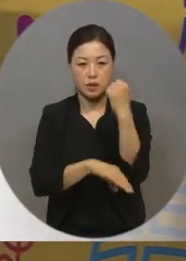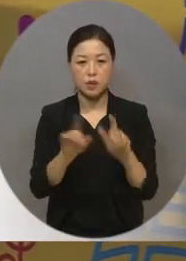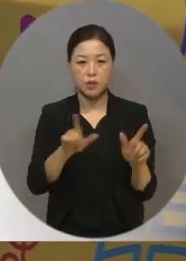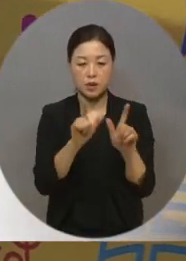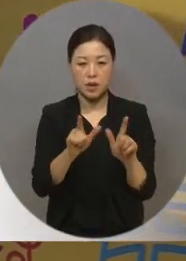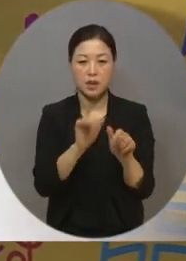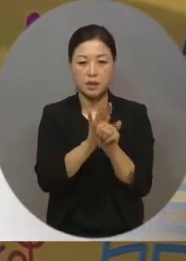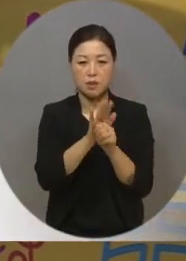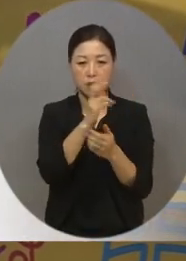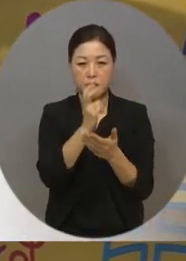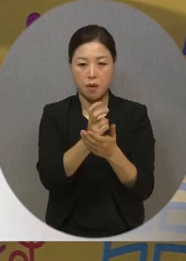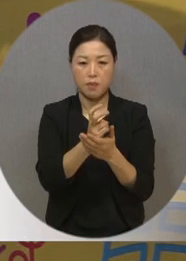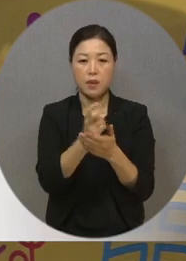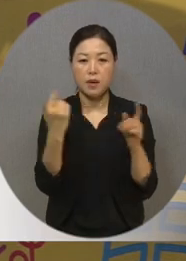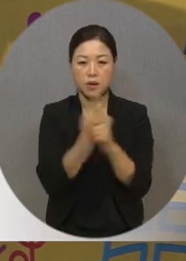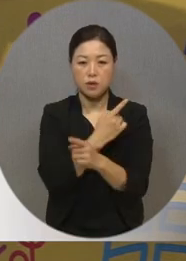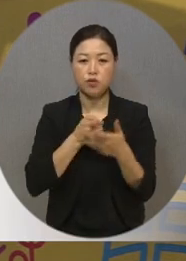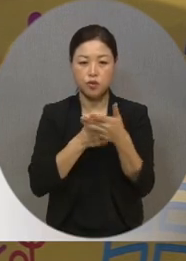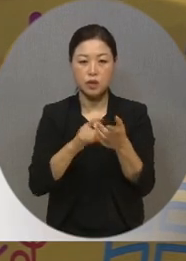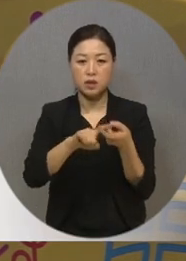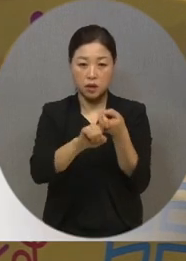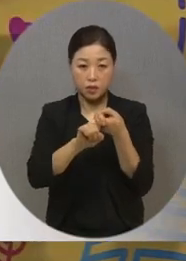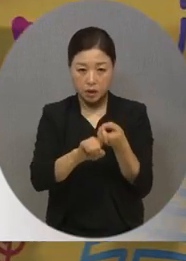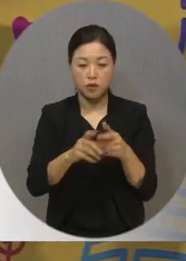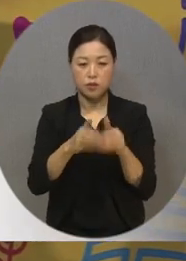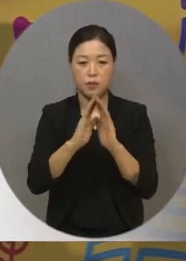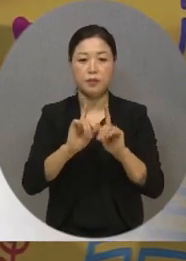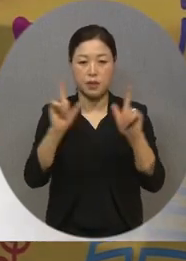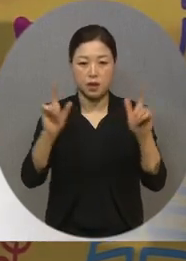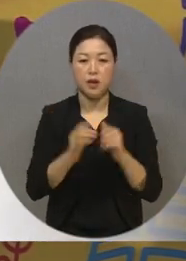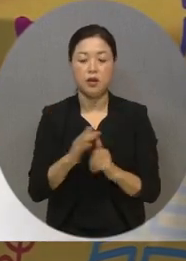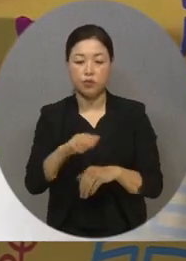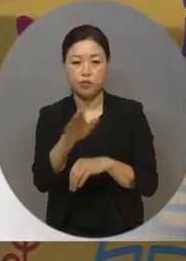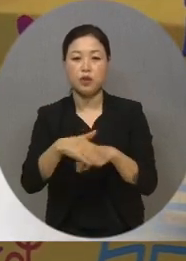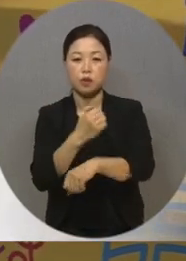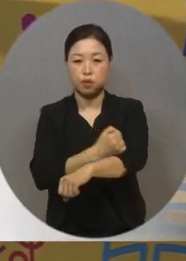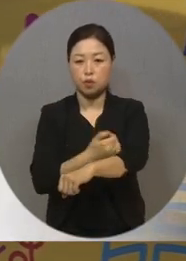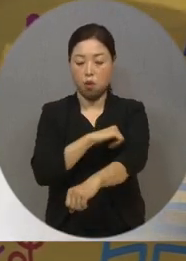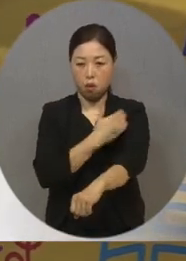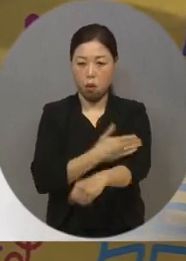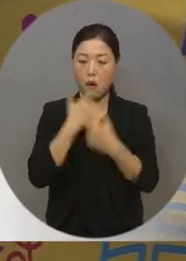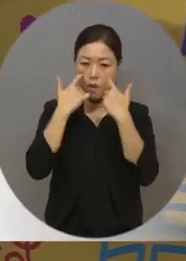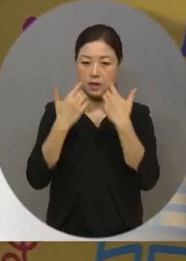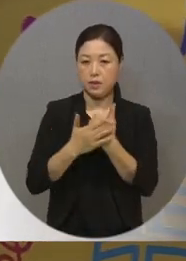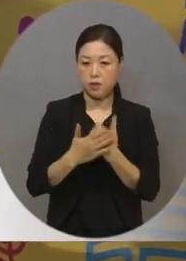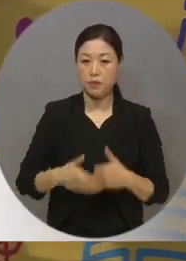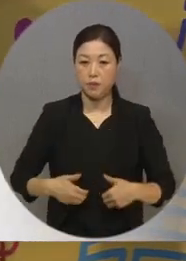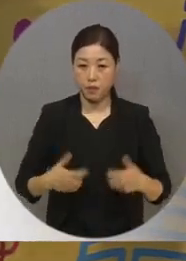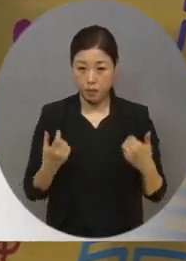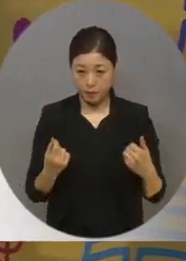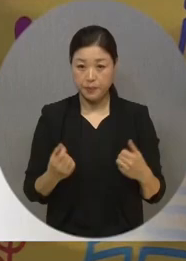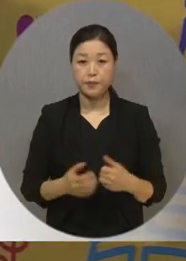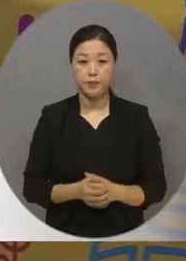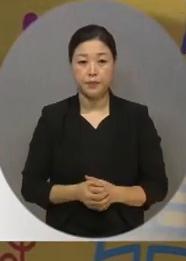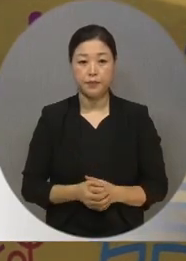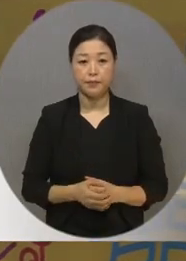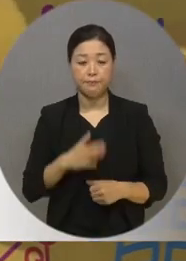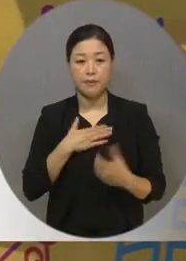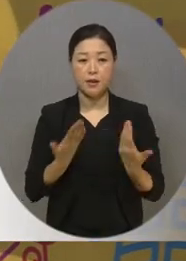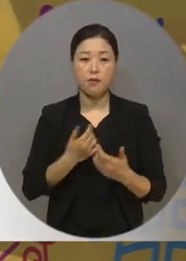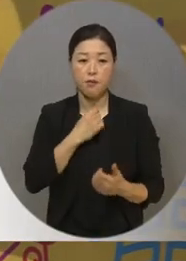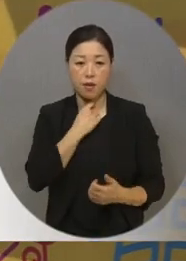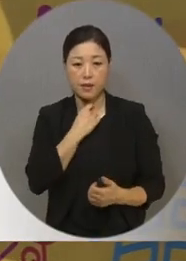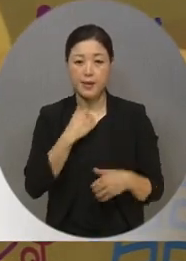국민기초생활보장법 개정 추진연대가 출범하는 날입니다. 우리의 노동권 보장돼야 된다고 생각합니다. 저희